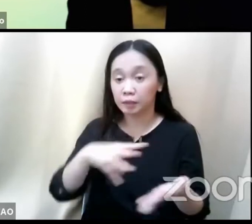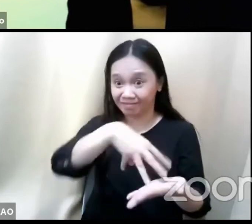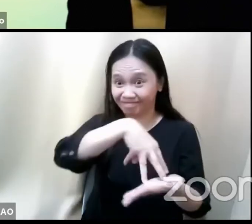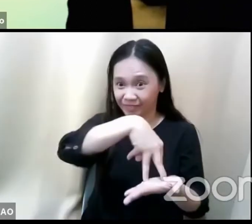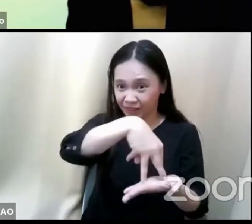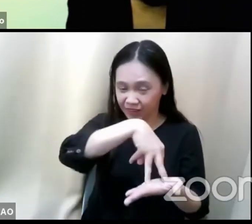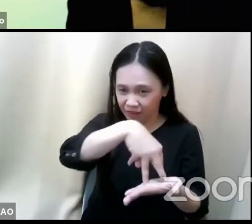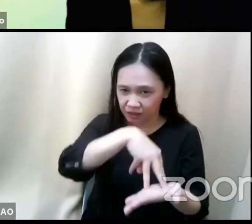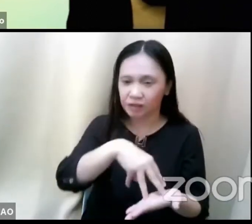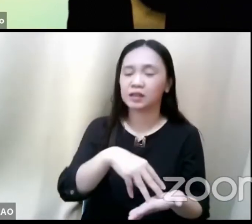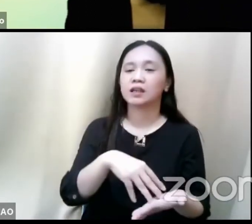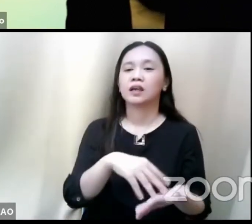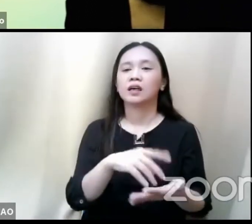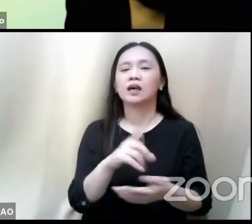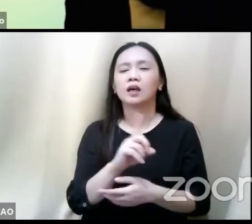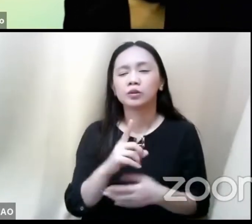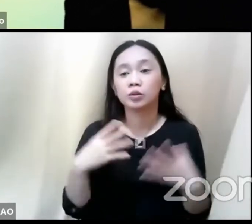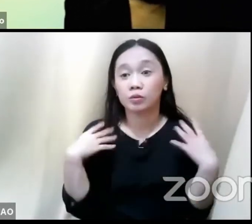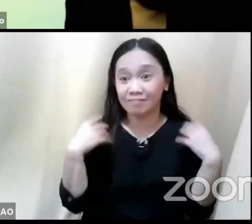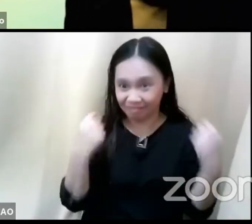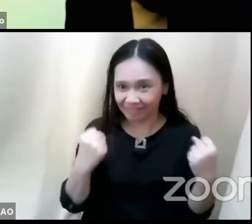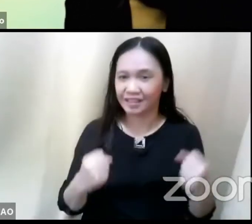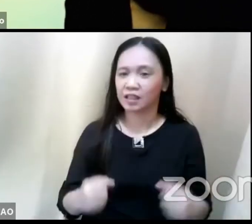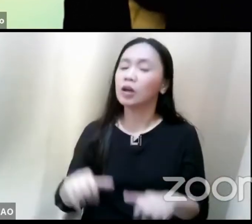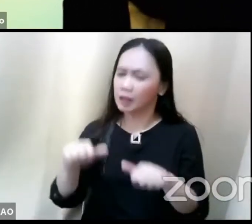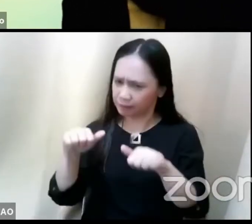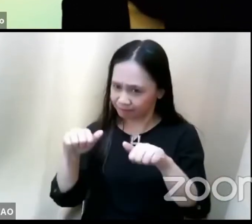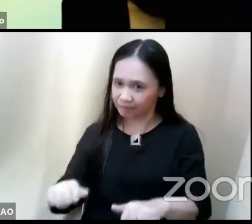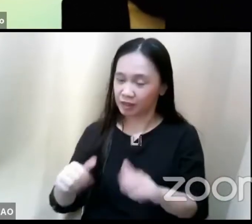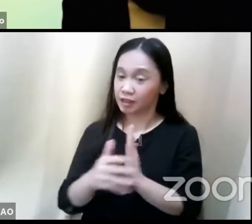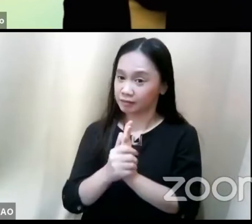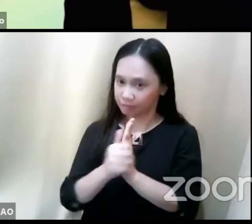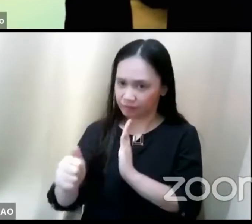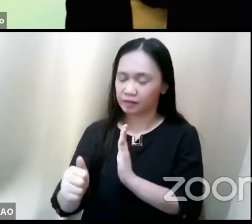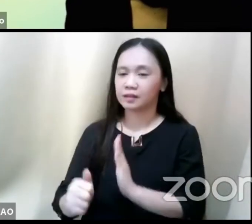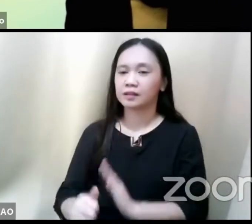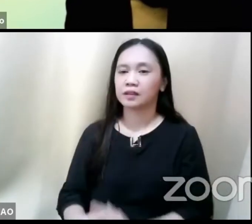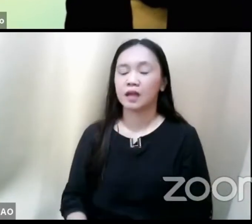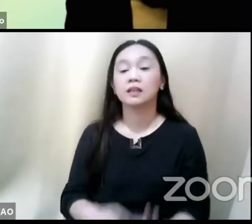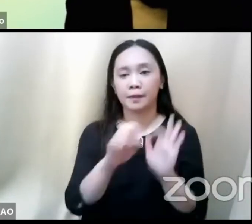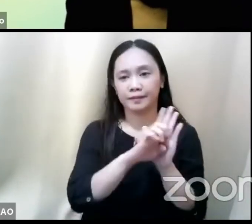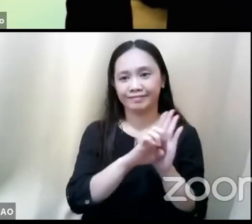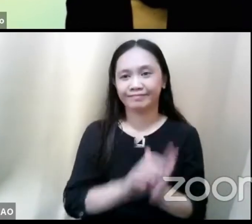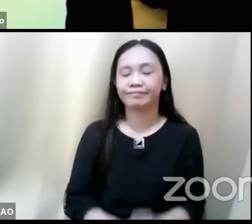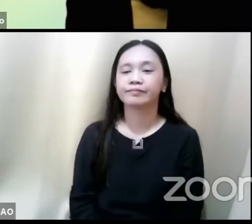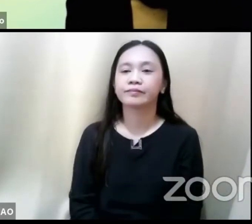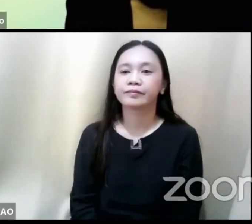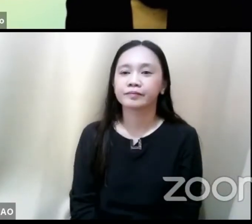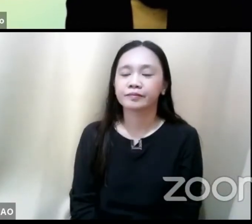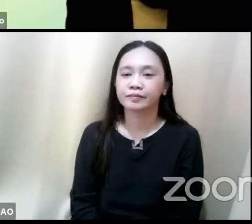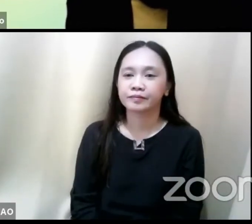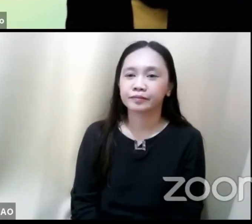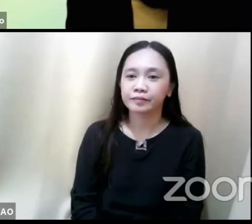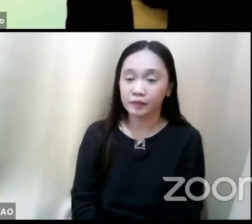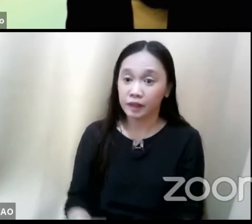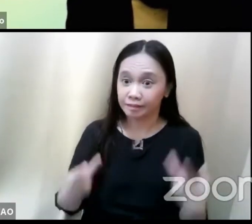Ito yung strength nito eh. Ito yung kaya nito eh. Okay? So, example na lang. Yung isang